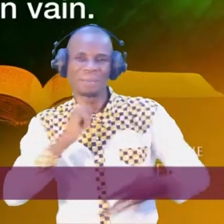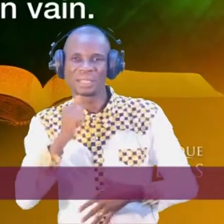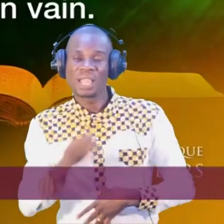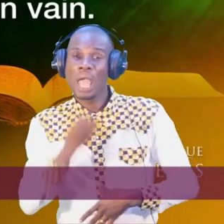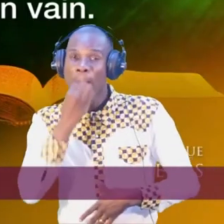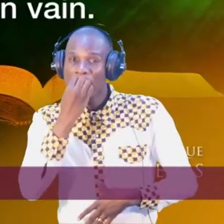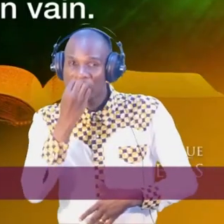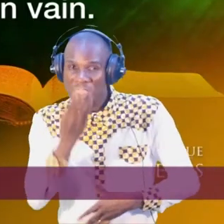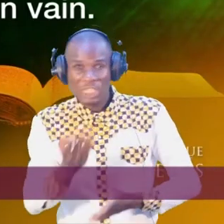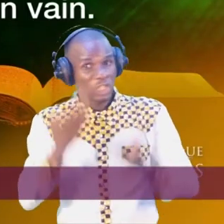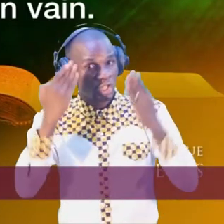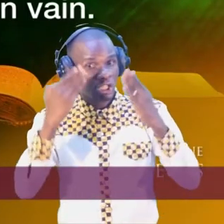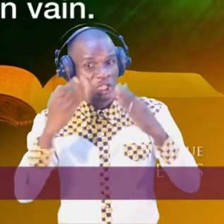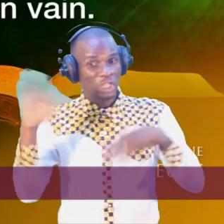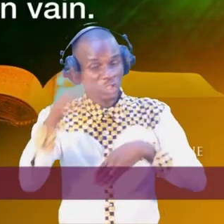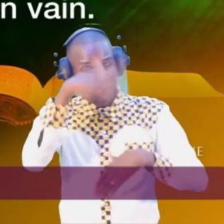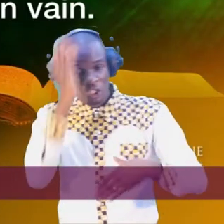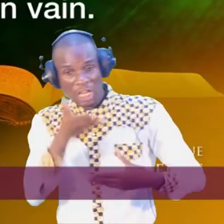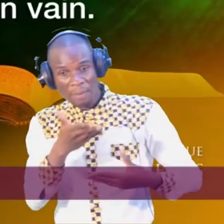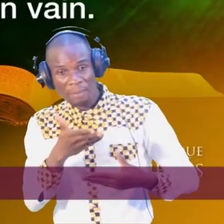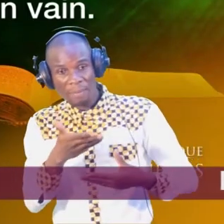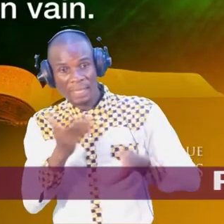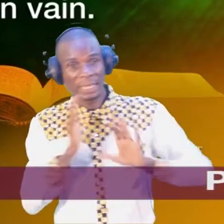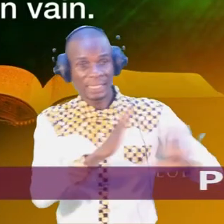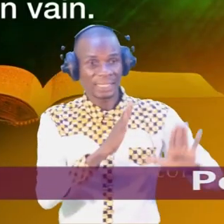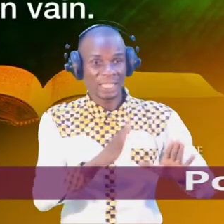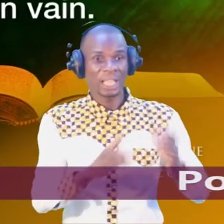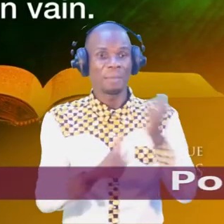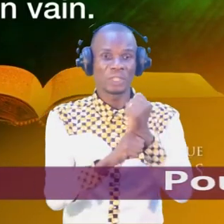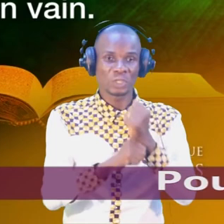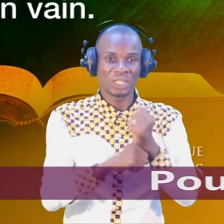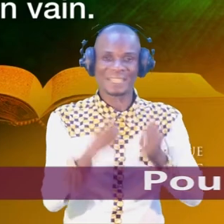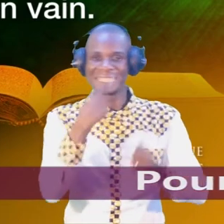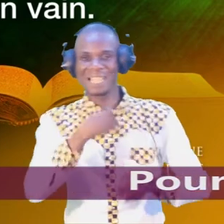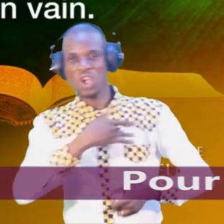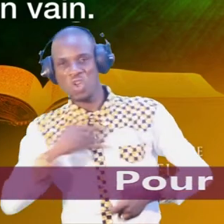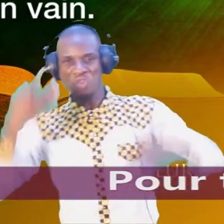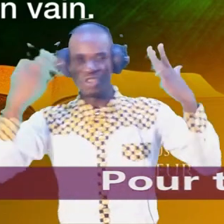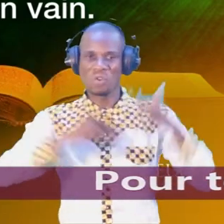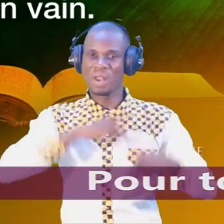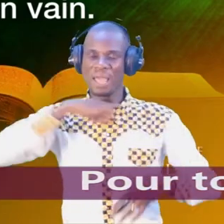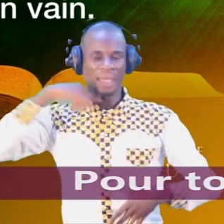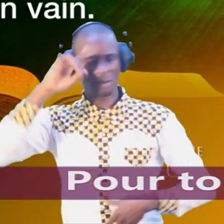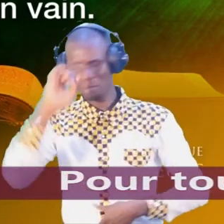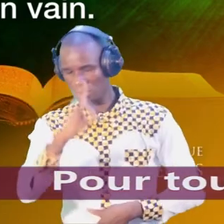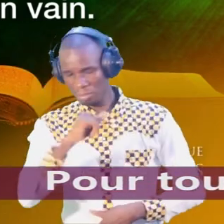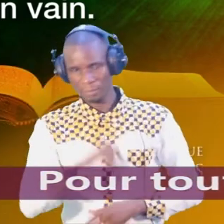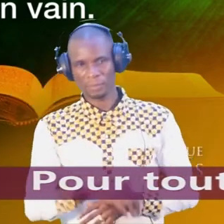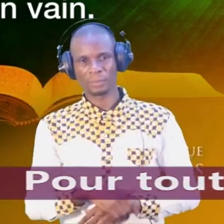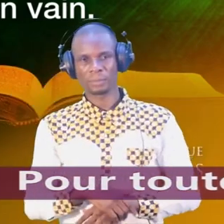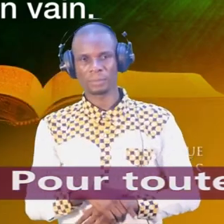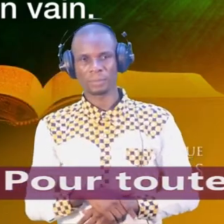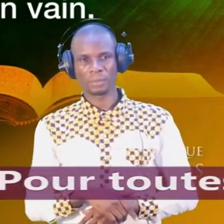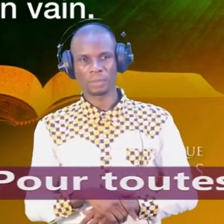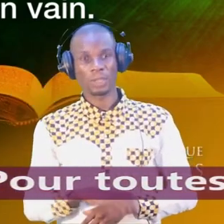27, usilitaje bure jina la Bwana Mungu wako, maana Bwana hata muhesabia kuwa hana